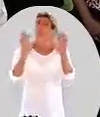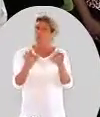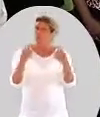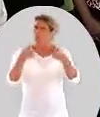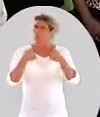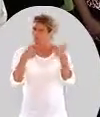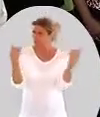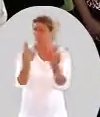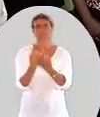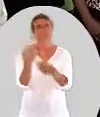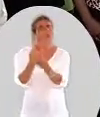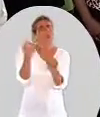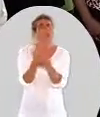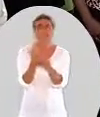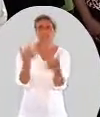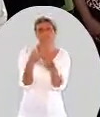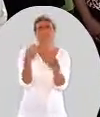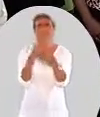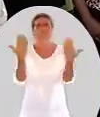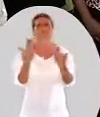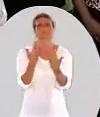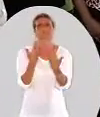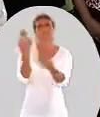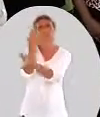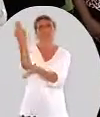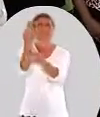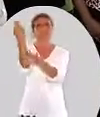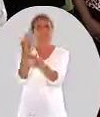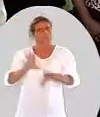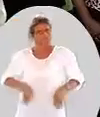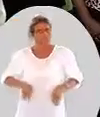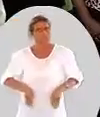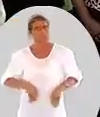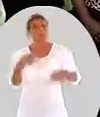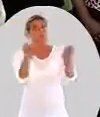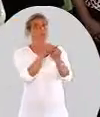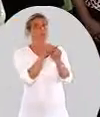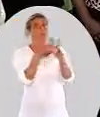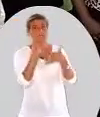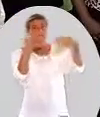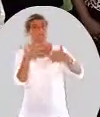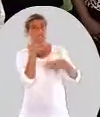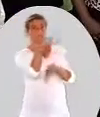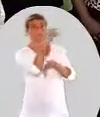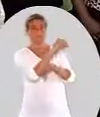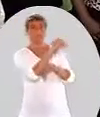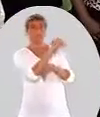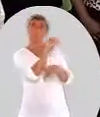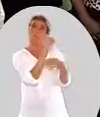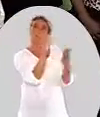avons aussi renouvelé nos partenariats avec les universités du Québec et Sciences Po Paris